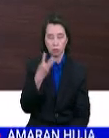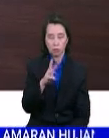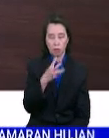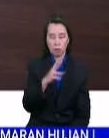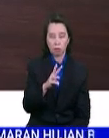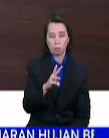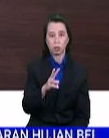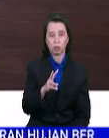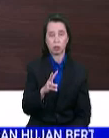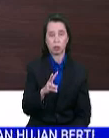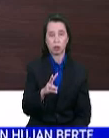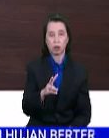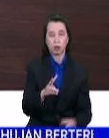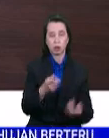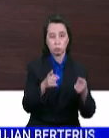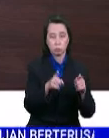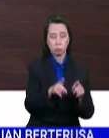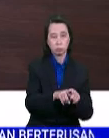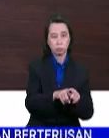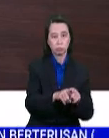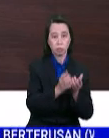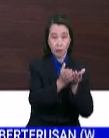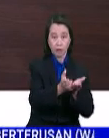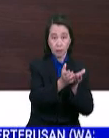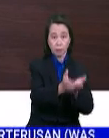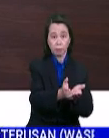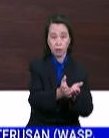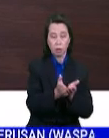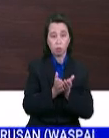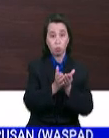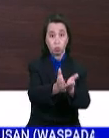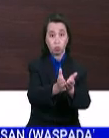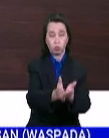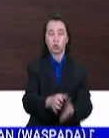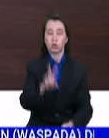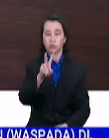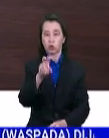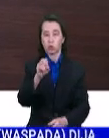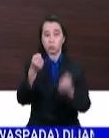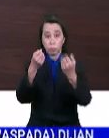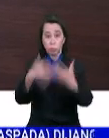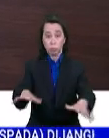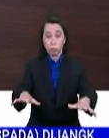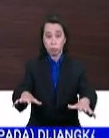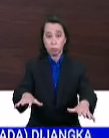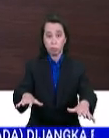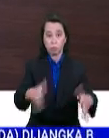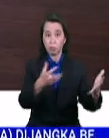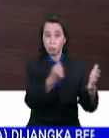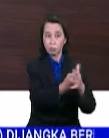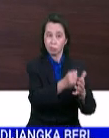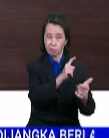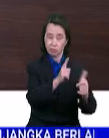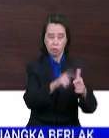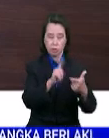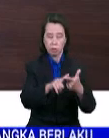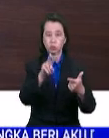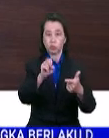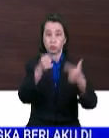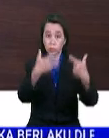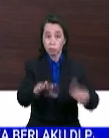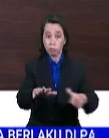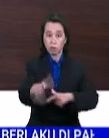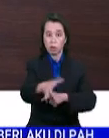insiden kapal danboard M20 kisah kehilangan manusia Dilaut MP3